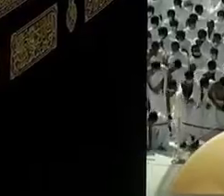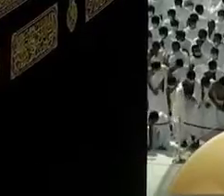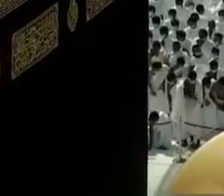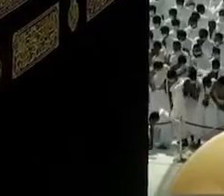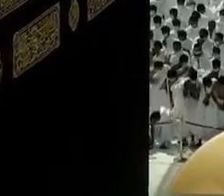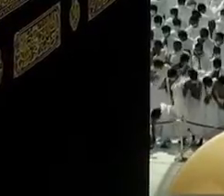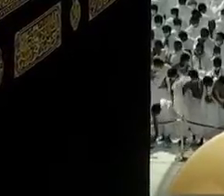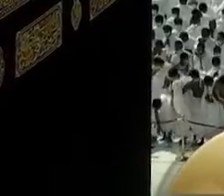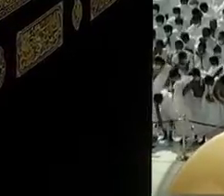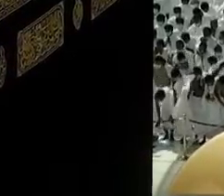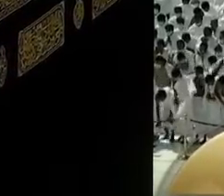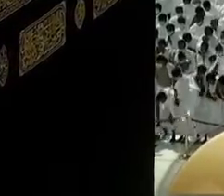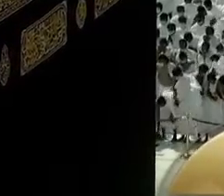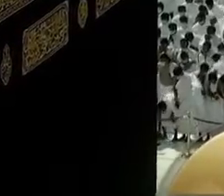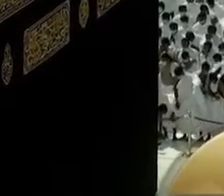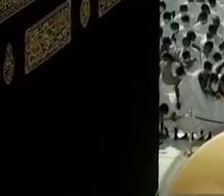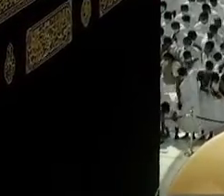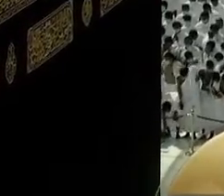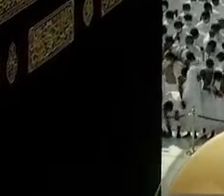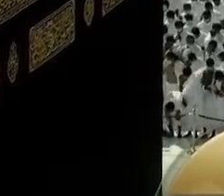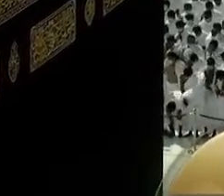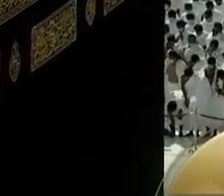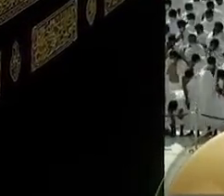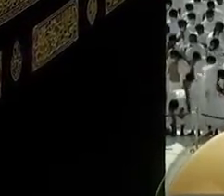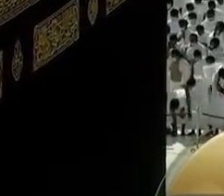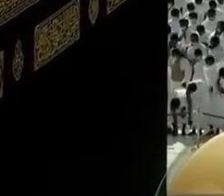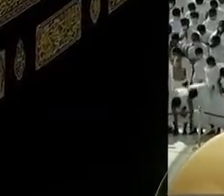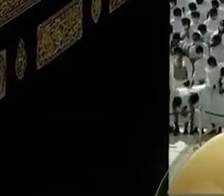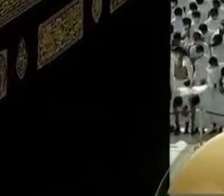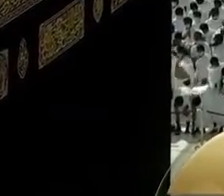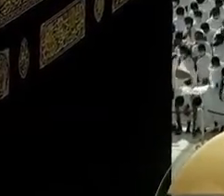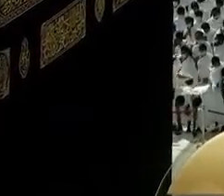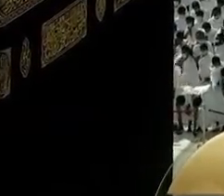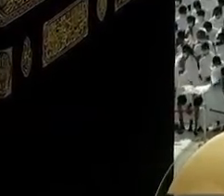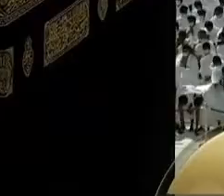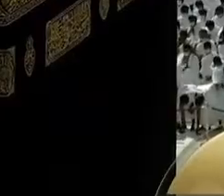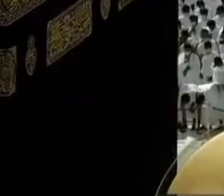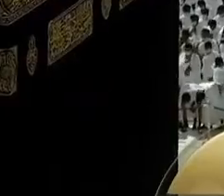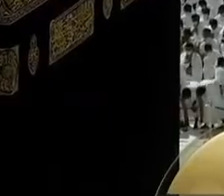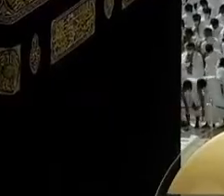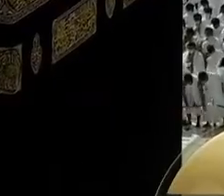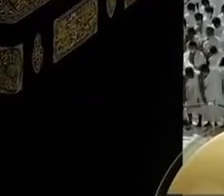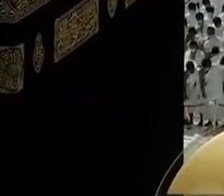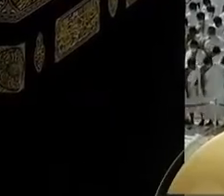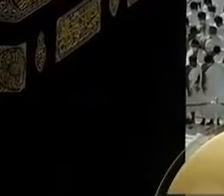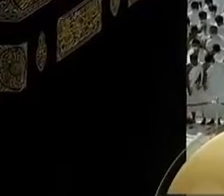الله، أشهد أن محمدا رسول